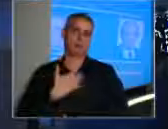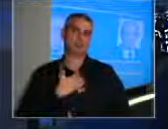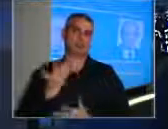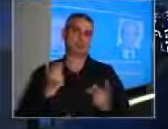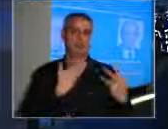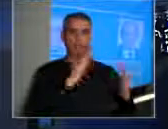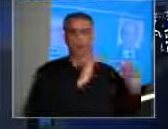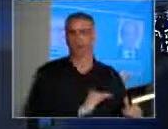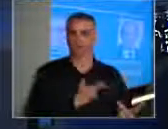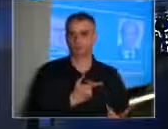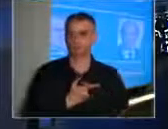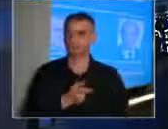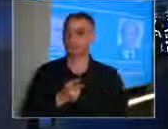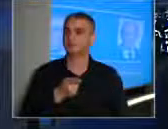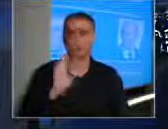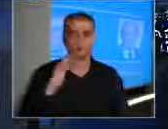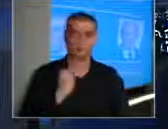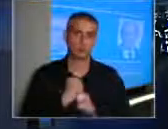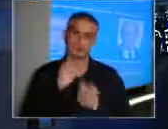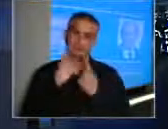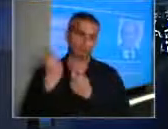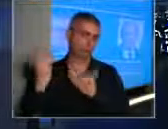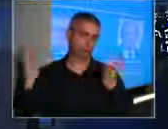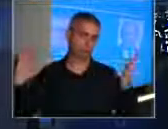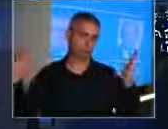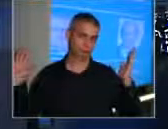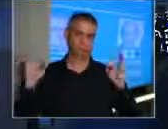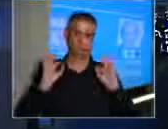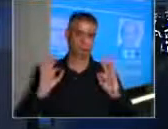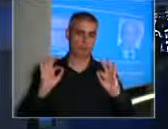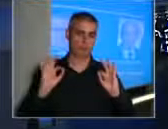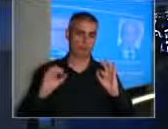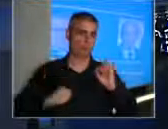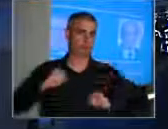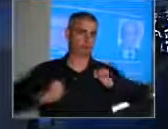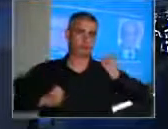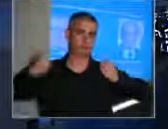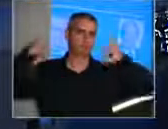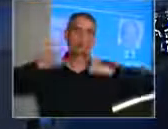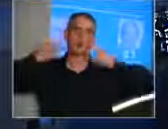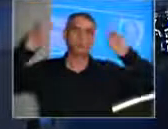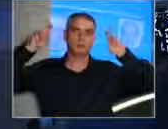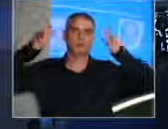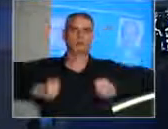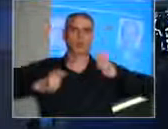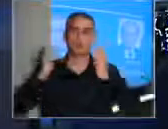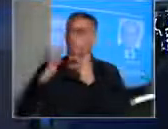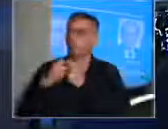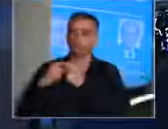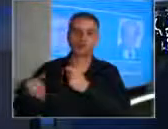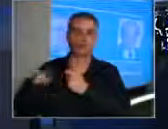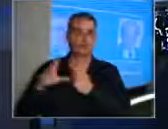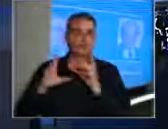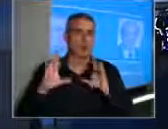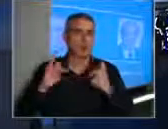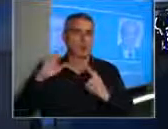הצדדים שנתניהו עושה מה שהוא רוצה, נוהג ממש בצורה פרועה מול השותפות שלו. למה